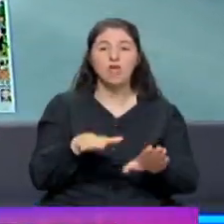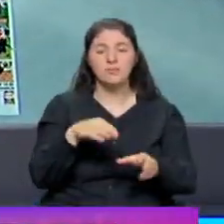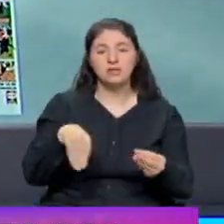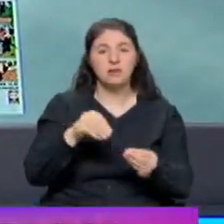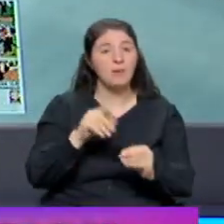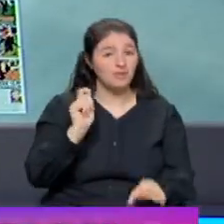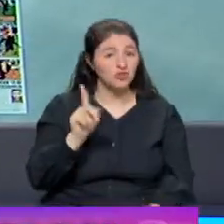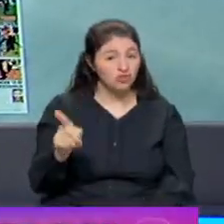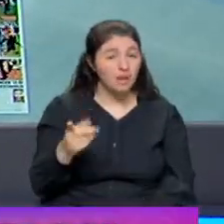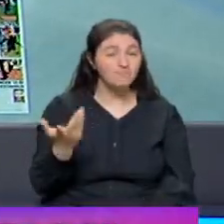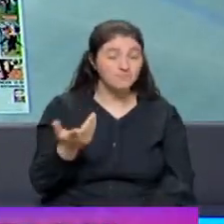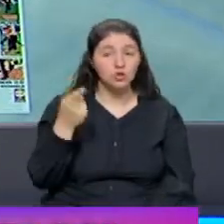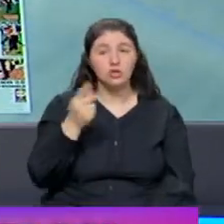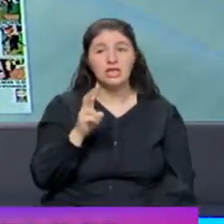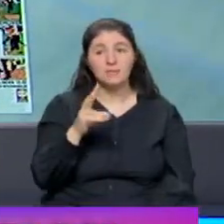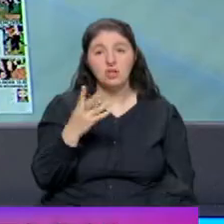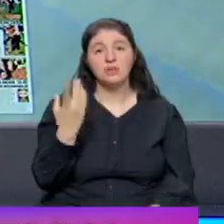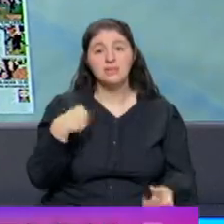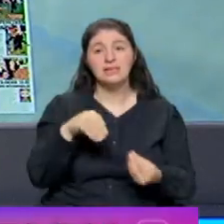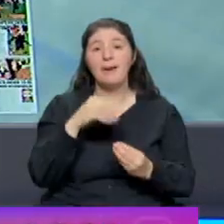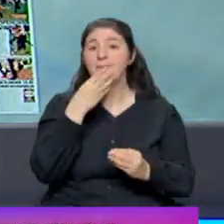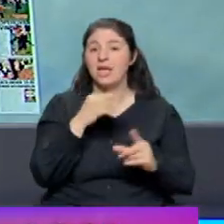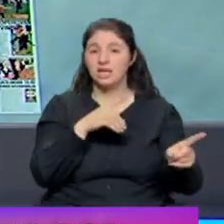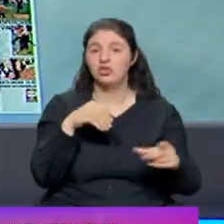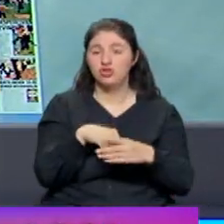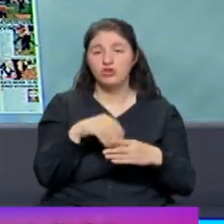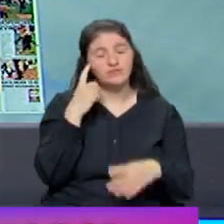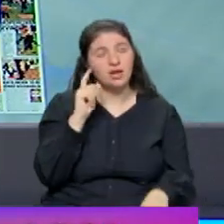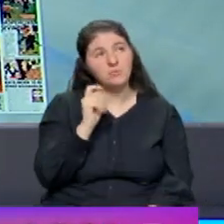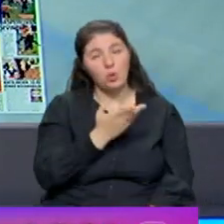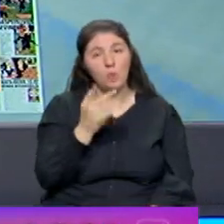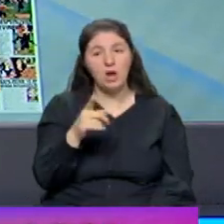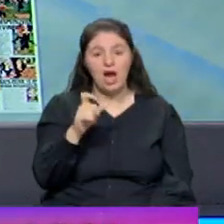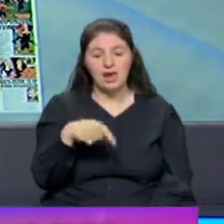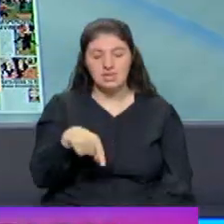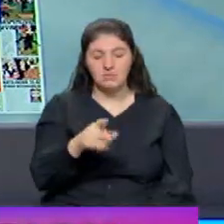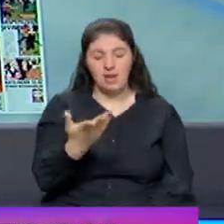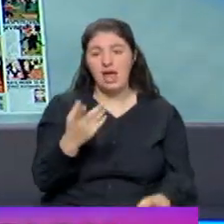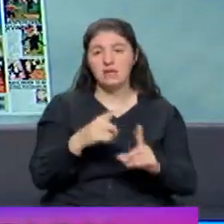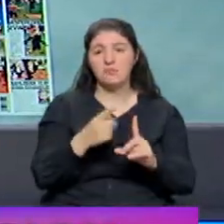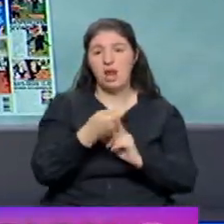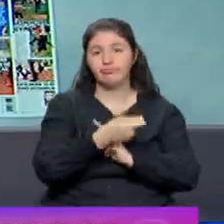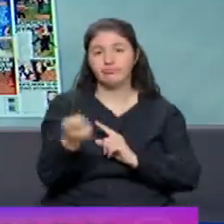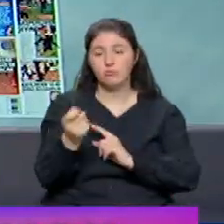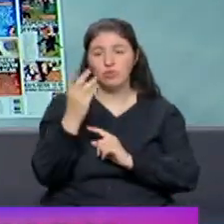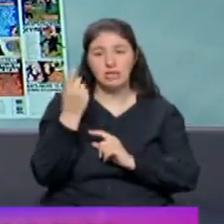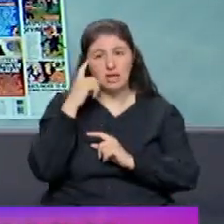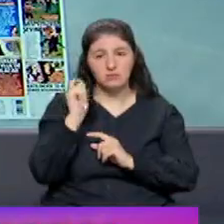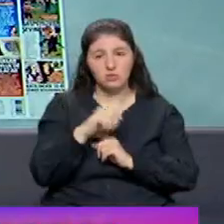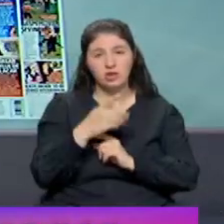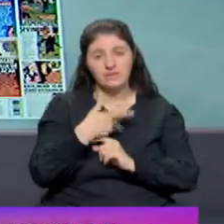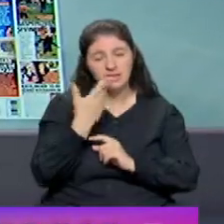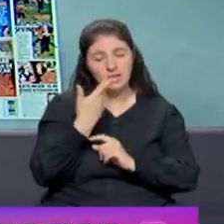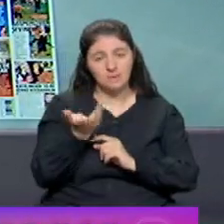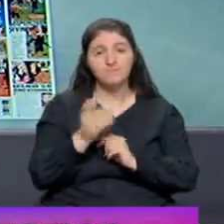zam uygulanacak. %25'lik bir zam emekli için öngörülüyor. Bu ay itibariyle hesaplarına geçeceği tahmin ediliyor